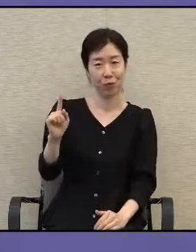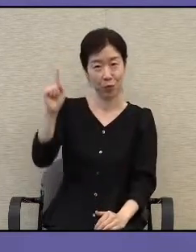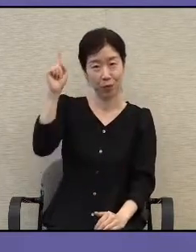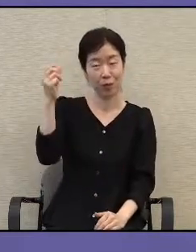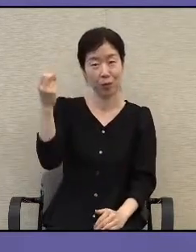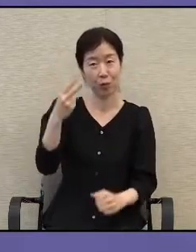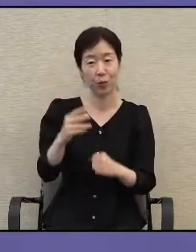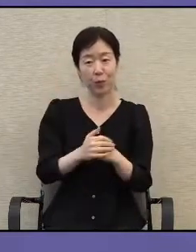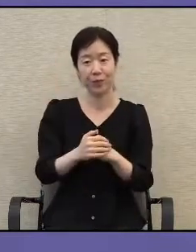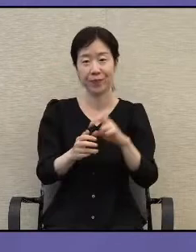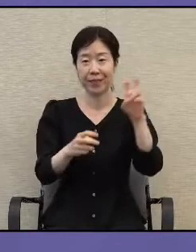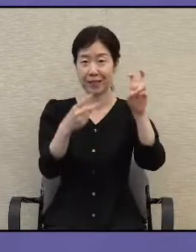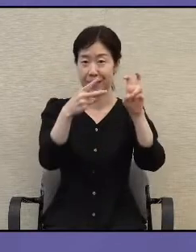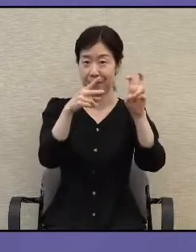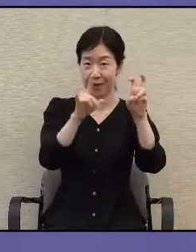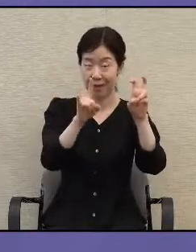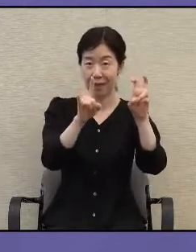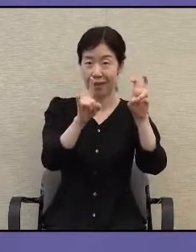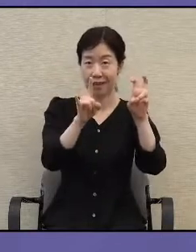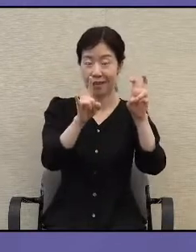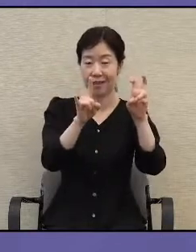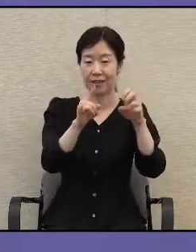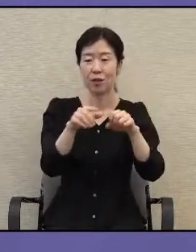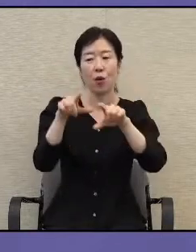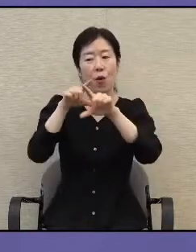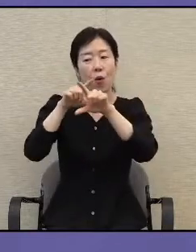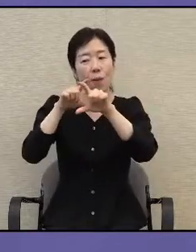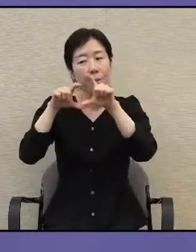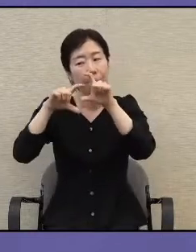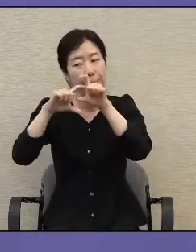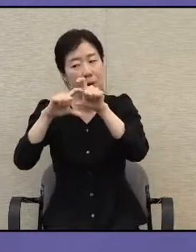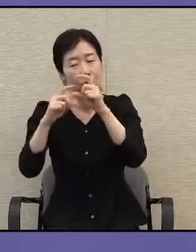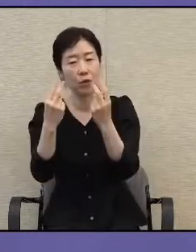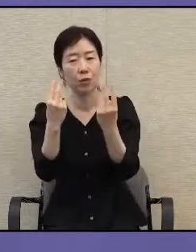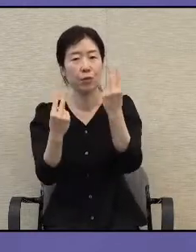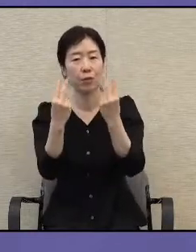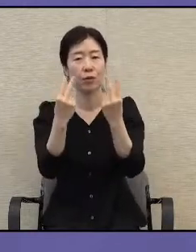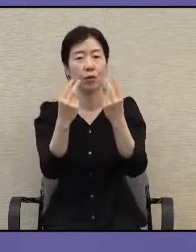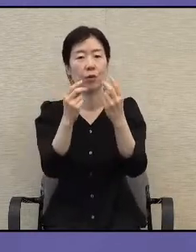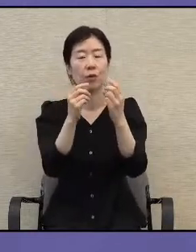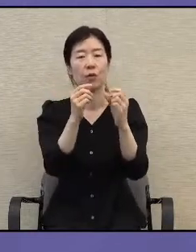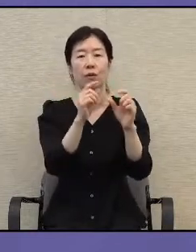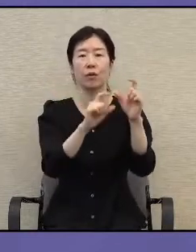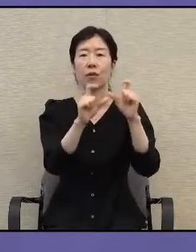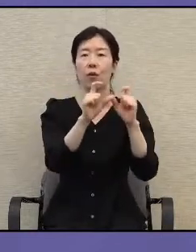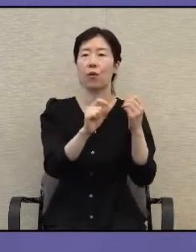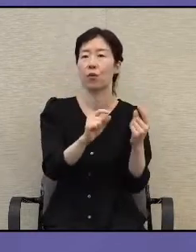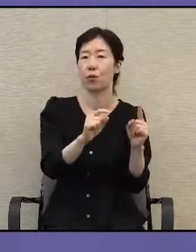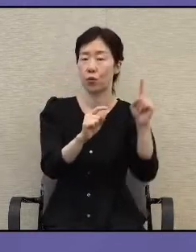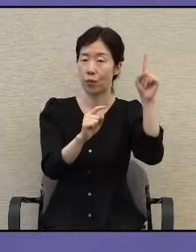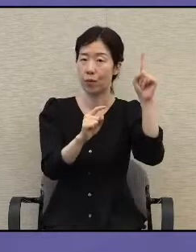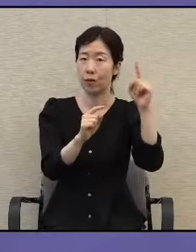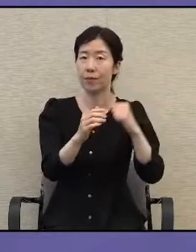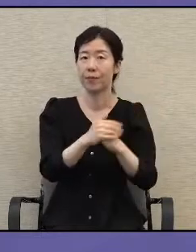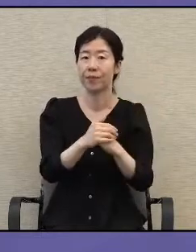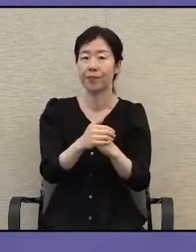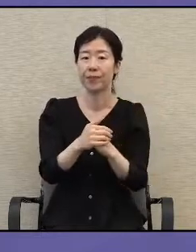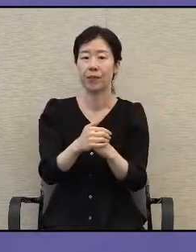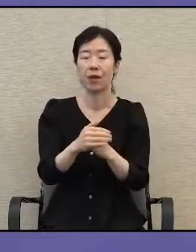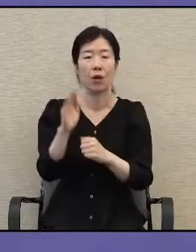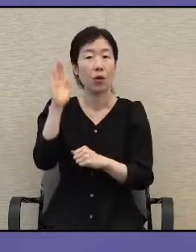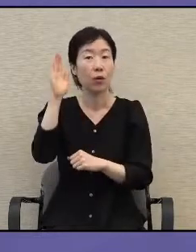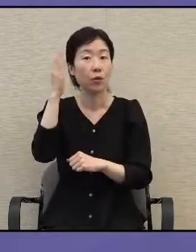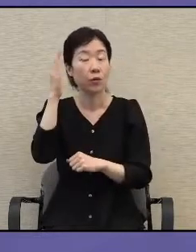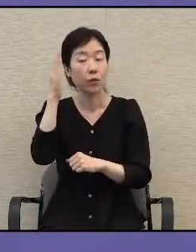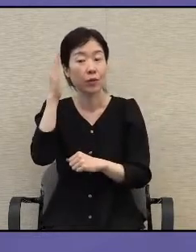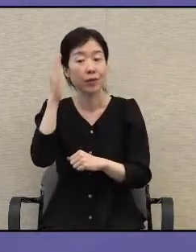이렇게 평균보다 우울 위험군이 굉장히 높았고, 특히나 20대는 20년과 21년에 굉장히 많이 안 좋았는데, 최근에